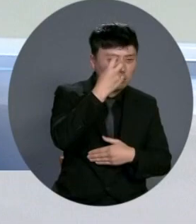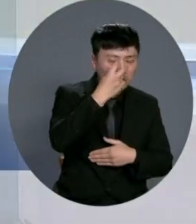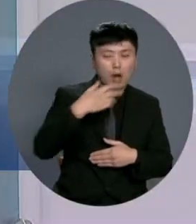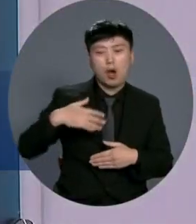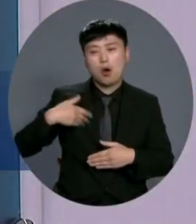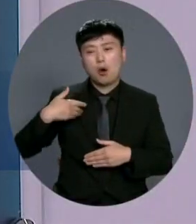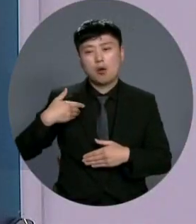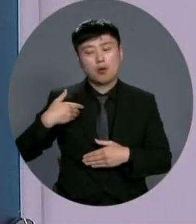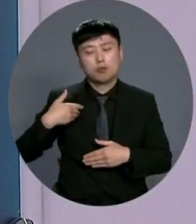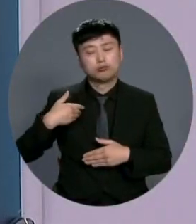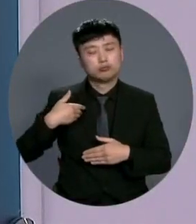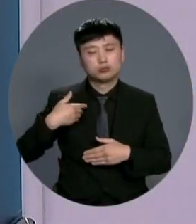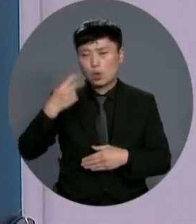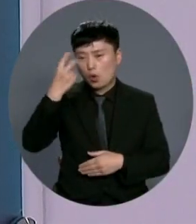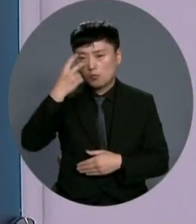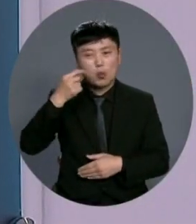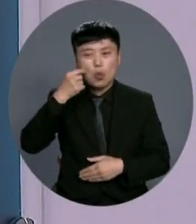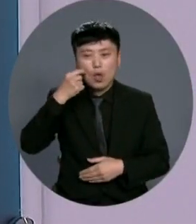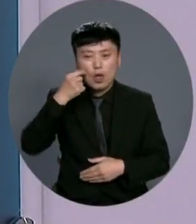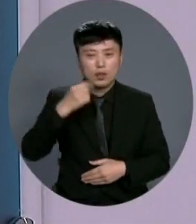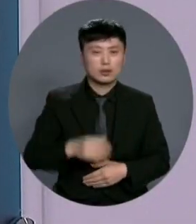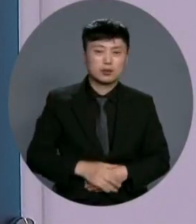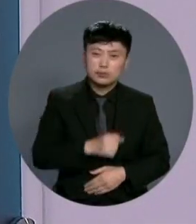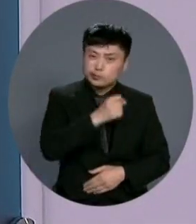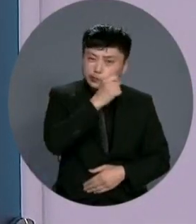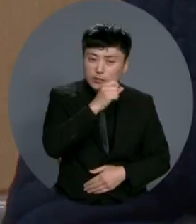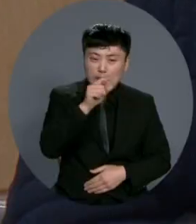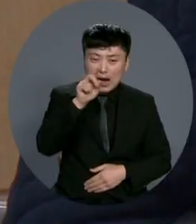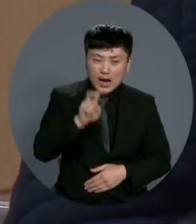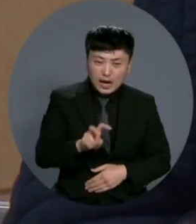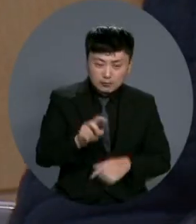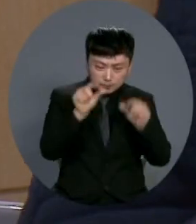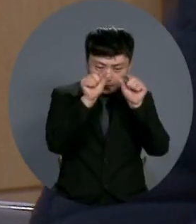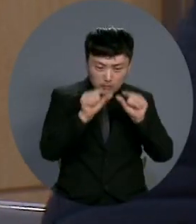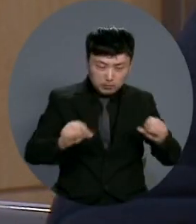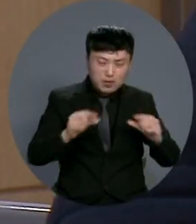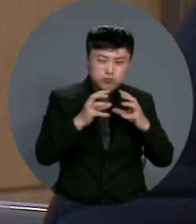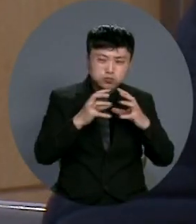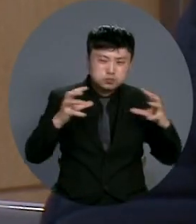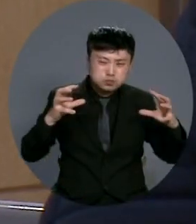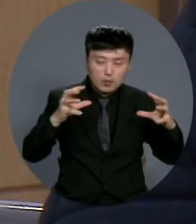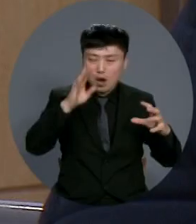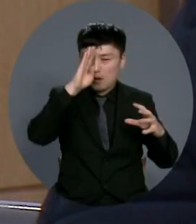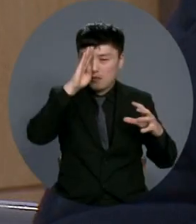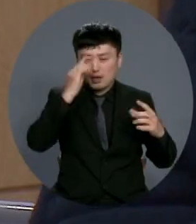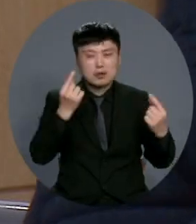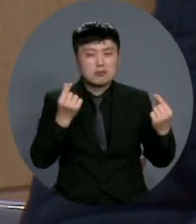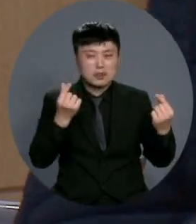돼 있습니다 전립 쓴 암의 경우 전립 쓴 비대증과 증상이 비슷해서